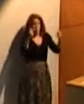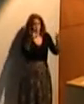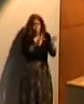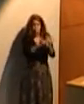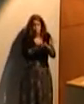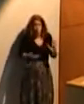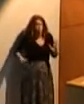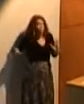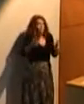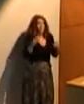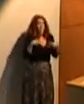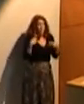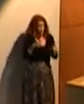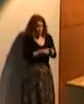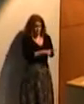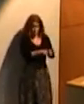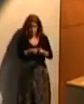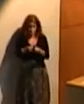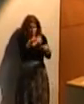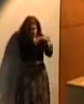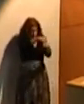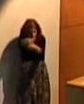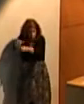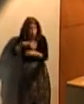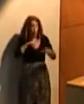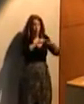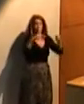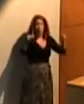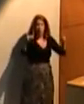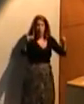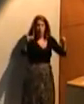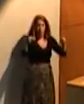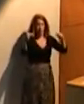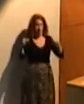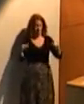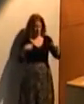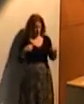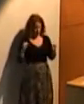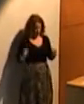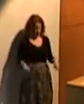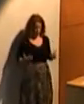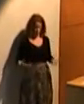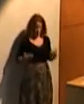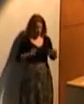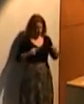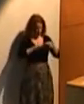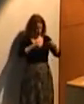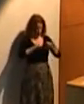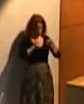être vivant alors je me dis ayant cette structure de l'adn je vais être capable désormais